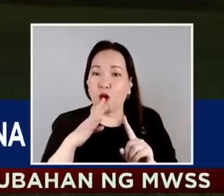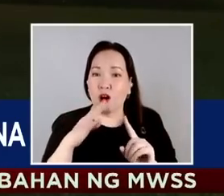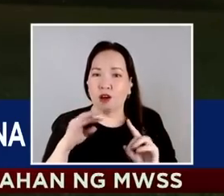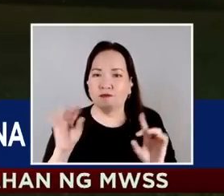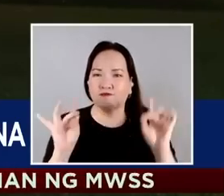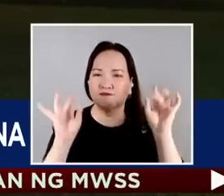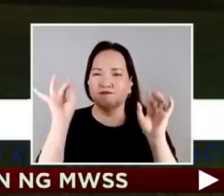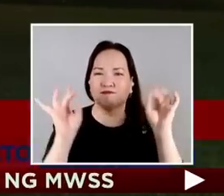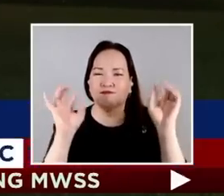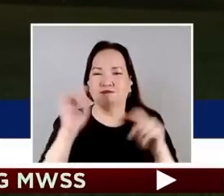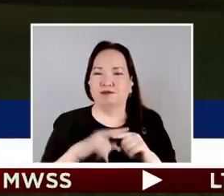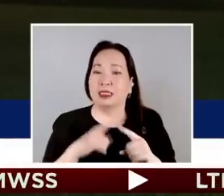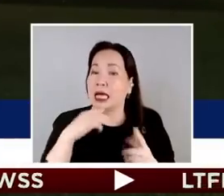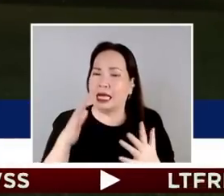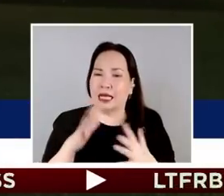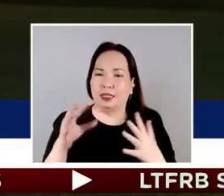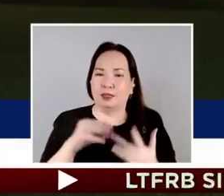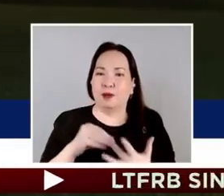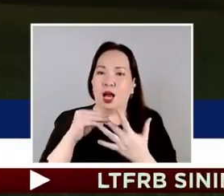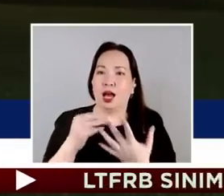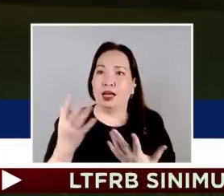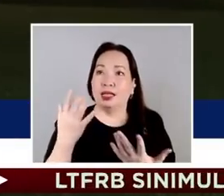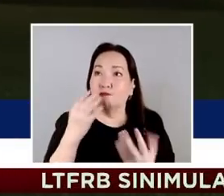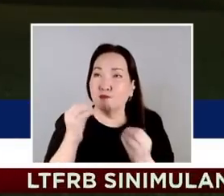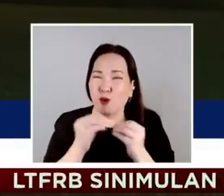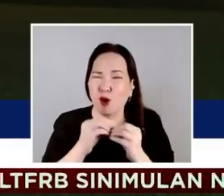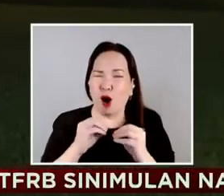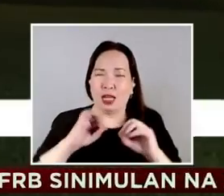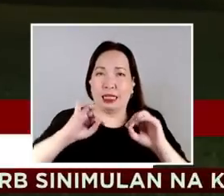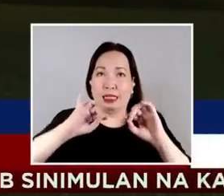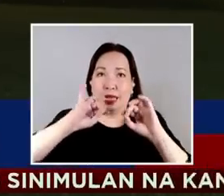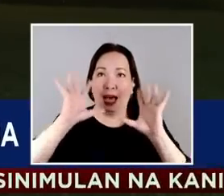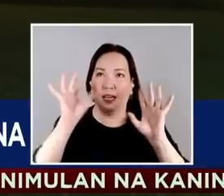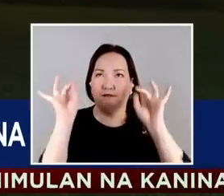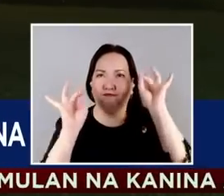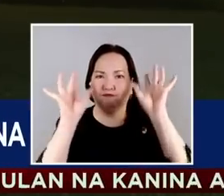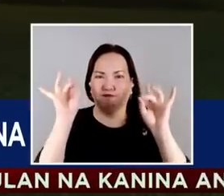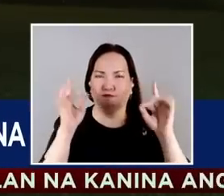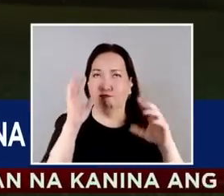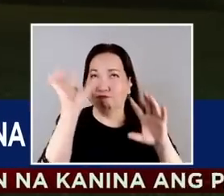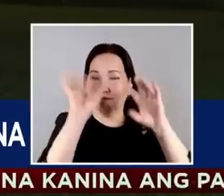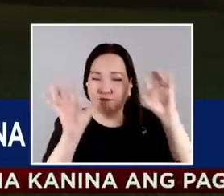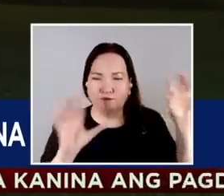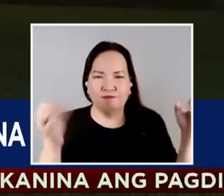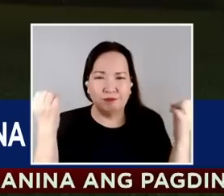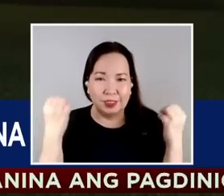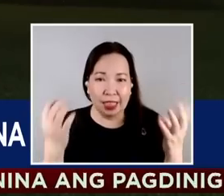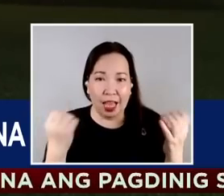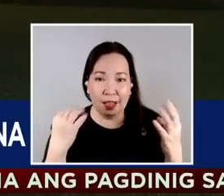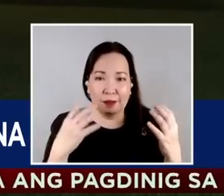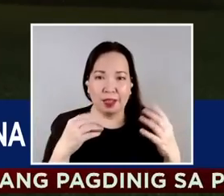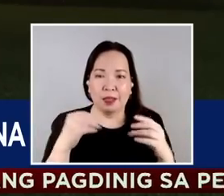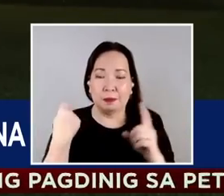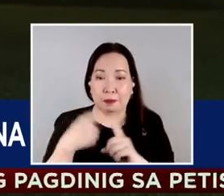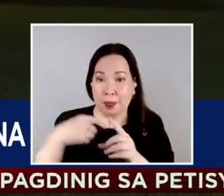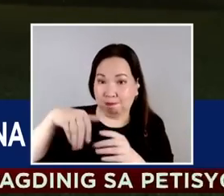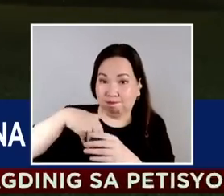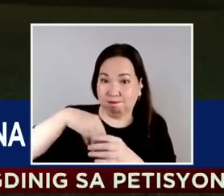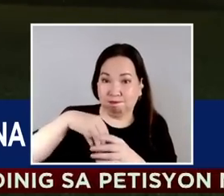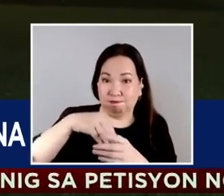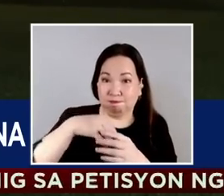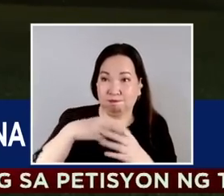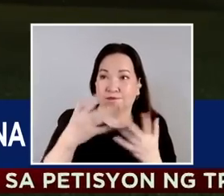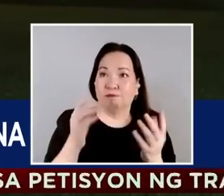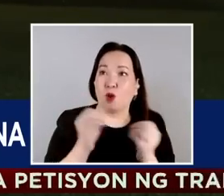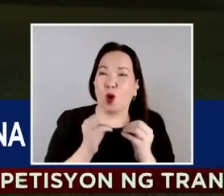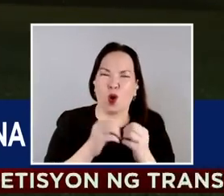special kasi mas dumami yung mga ilaw, yung mga decorations. Siyempre, medyo mas maluwag na yung mga restrictions